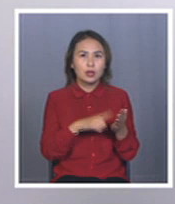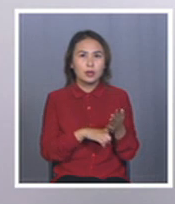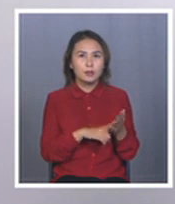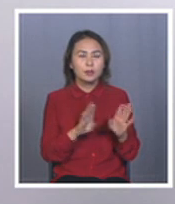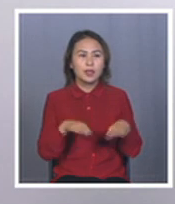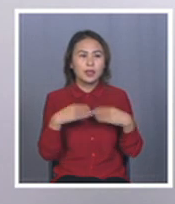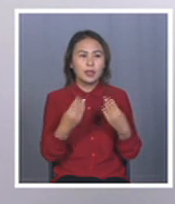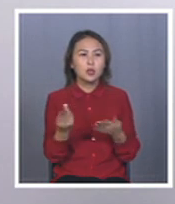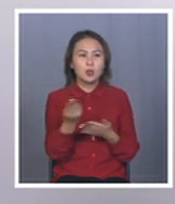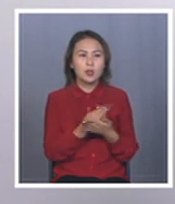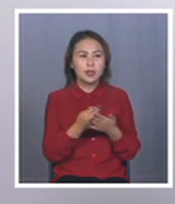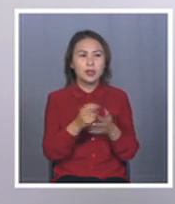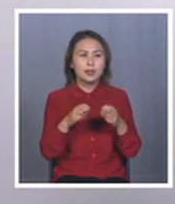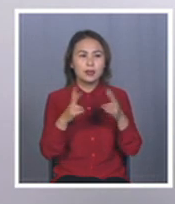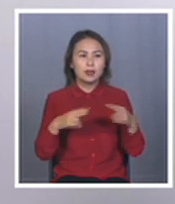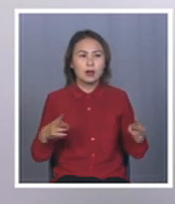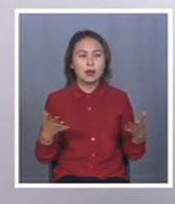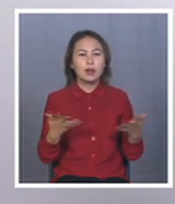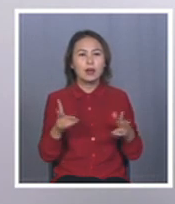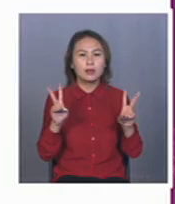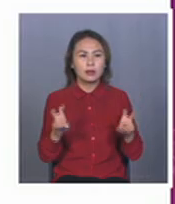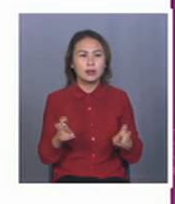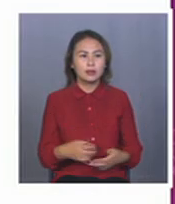Берілген суреттегі нысан қалай аталады?